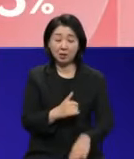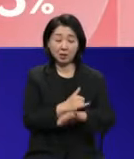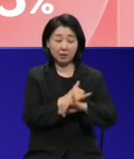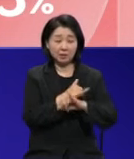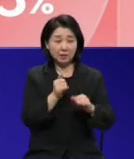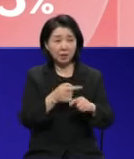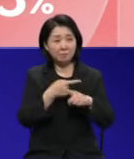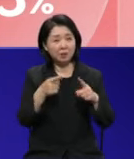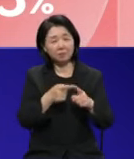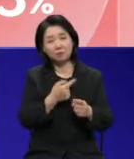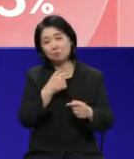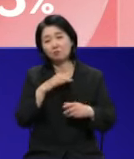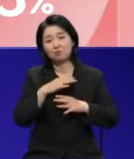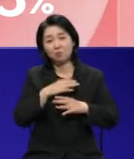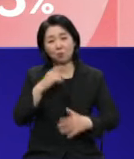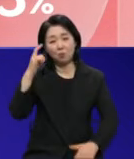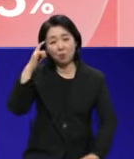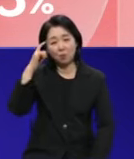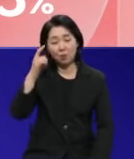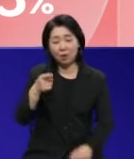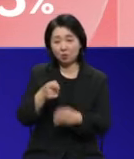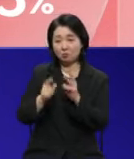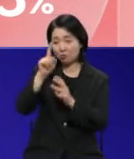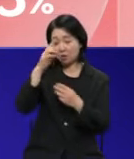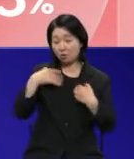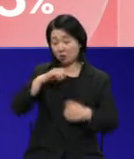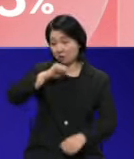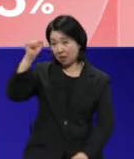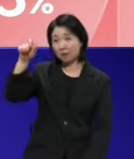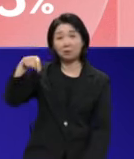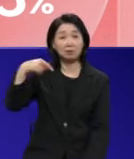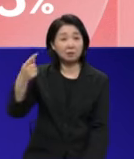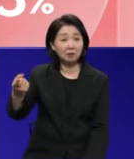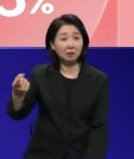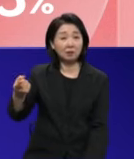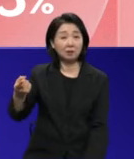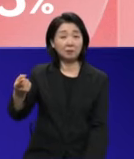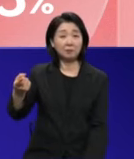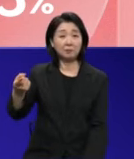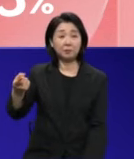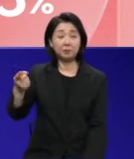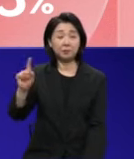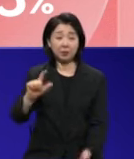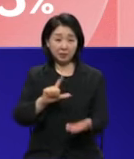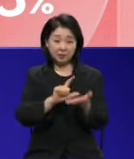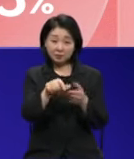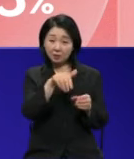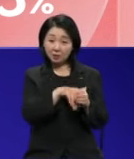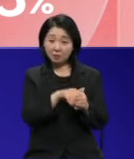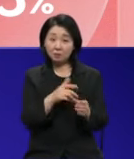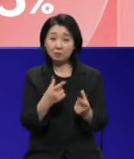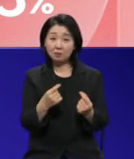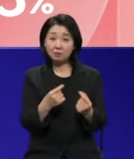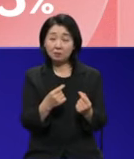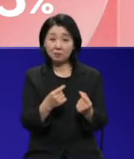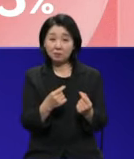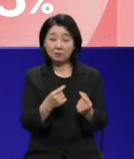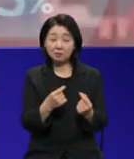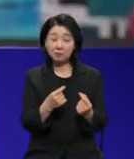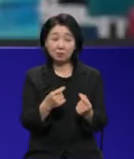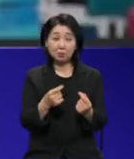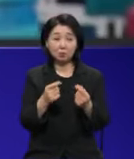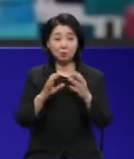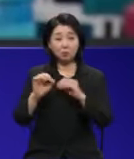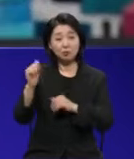판단이 무서운 겁니다 윤대통령 당선되고 난 다음에 어 그 지방선거네 근데 완전히 구민이